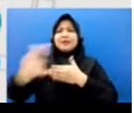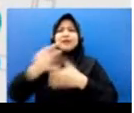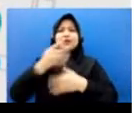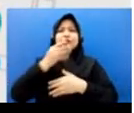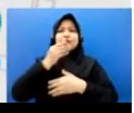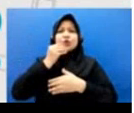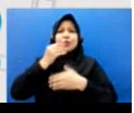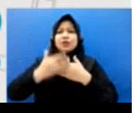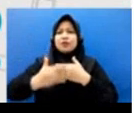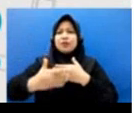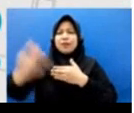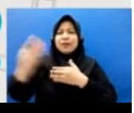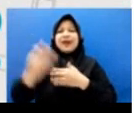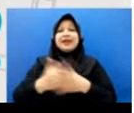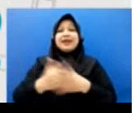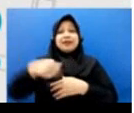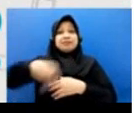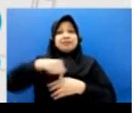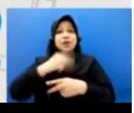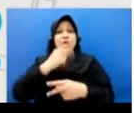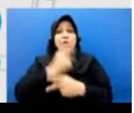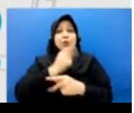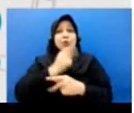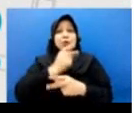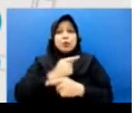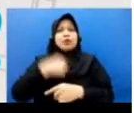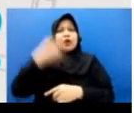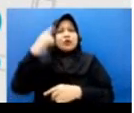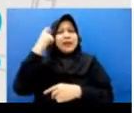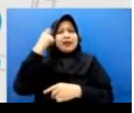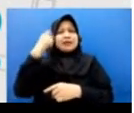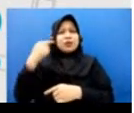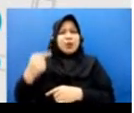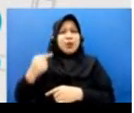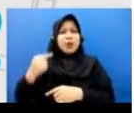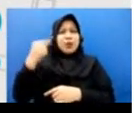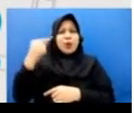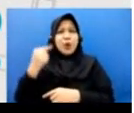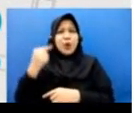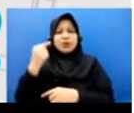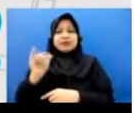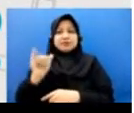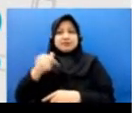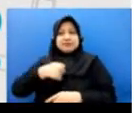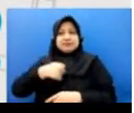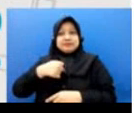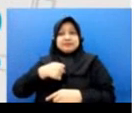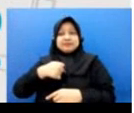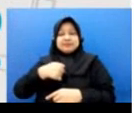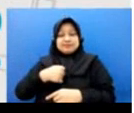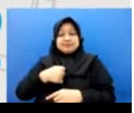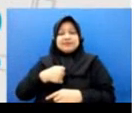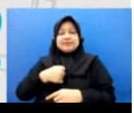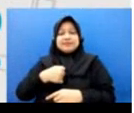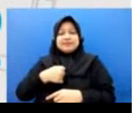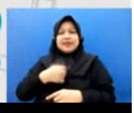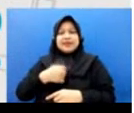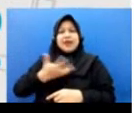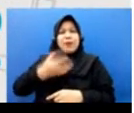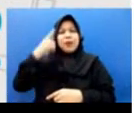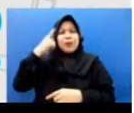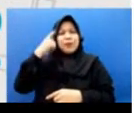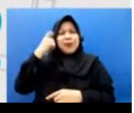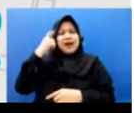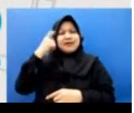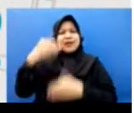kita dikatakan untuk terus belajar. Seperti halnya saya, lalu going the extra mile, lalu ingin belajar. Ada